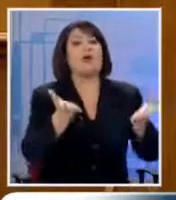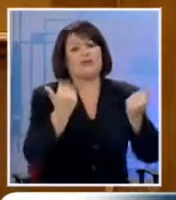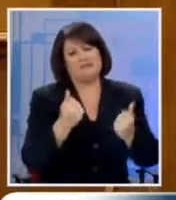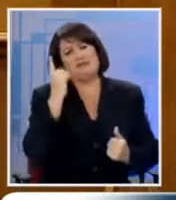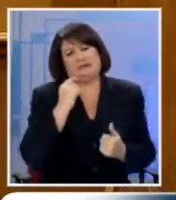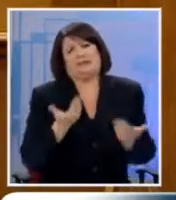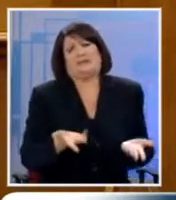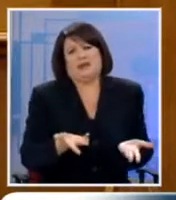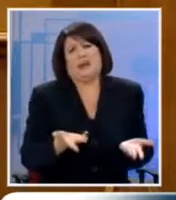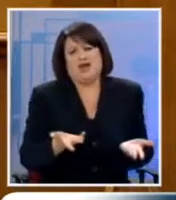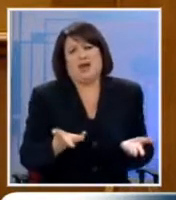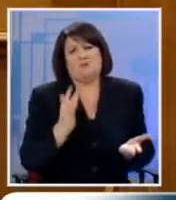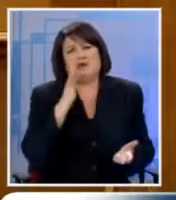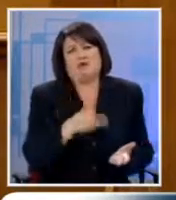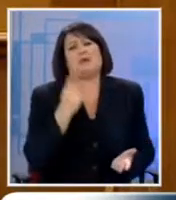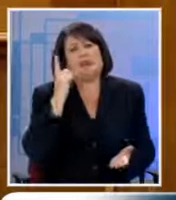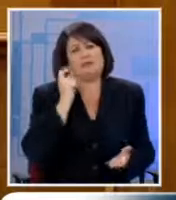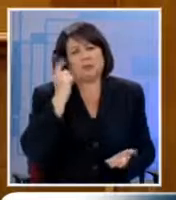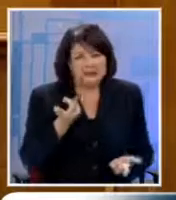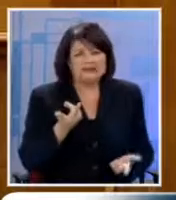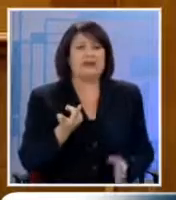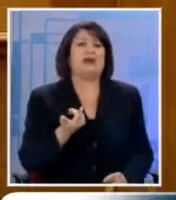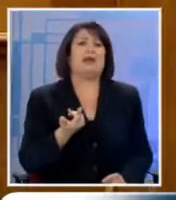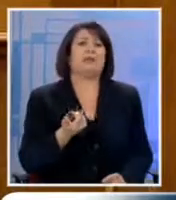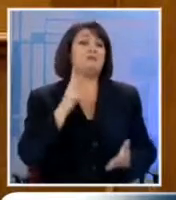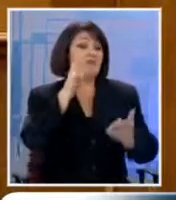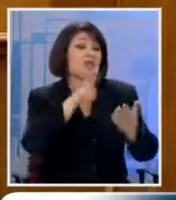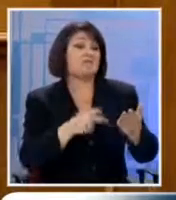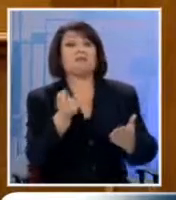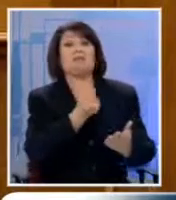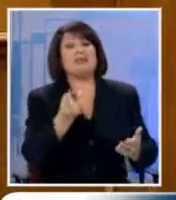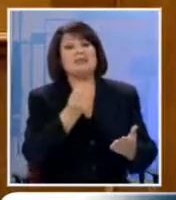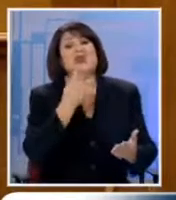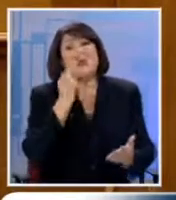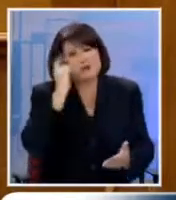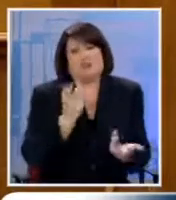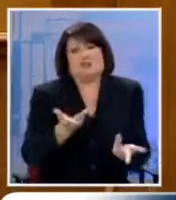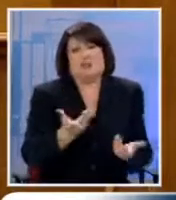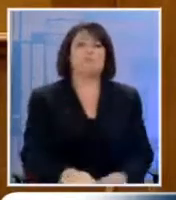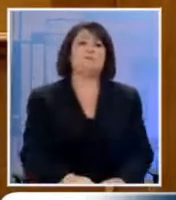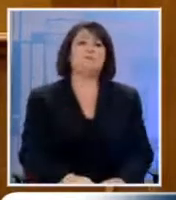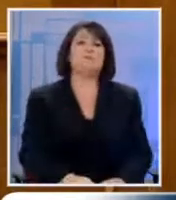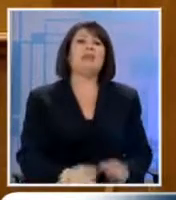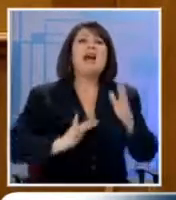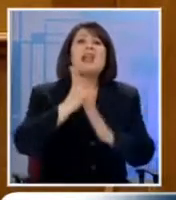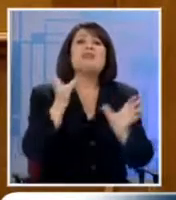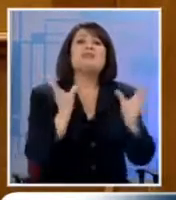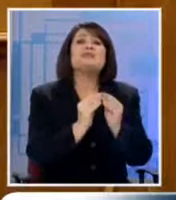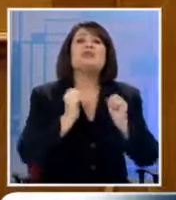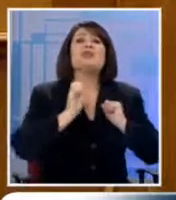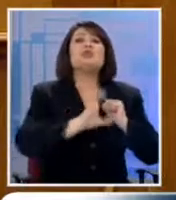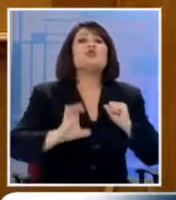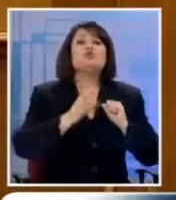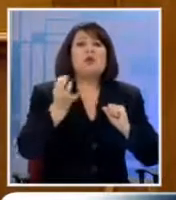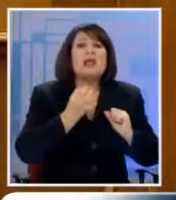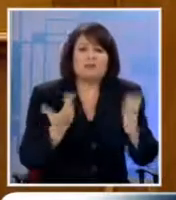αυτά πια είναι στην καθημερινότητα, είναι ειδήσεις που δεν διαβάζονται διότι είναι γνωστές. Για ποια τουριστική λοιπόν ανάπτυξη μιλάει η